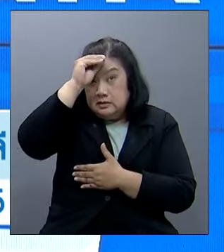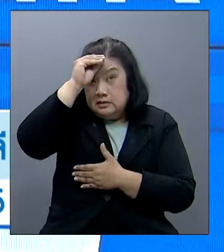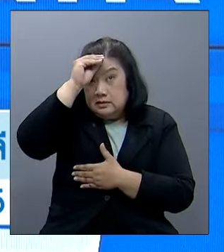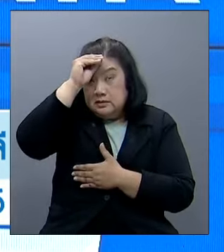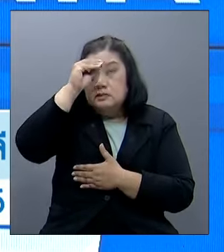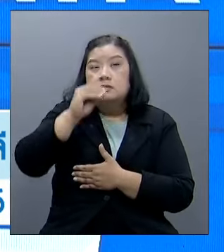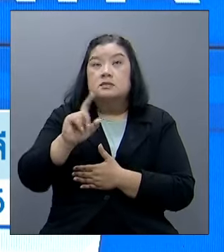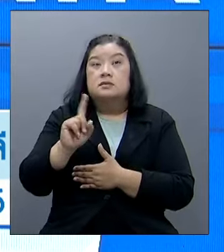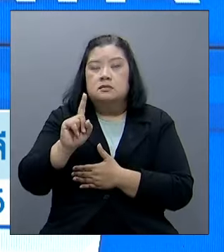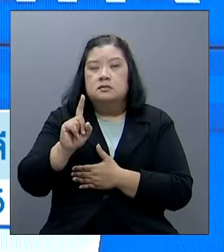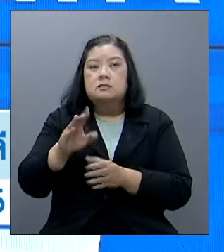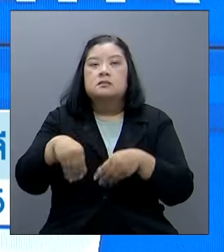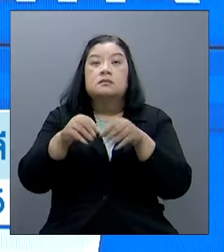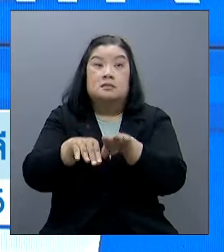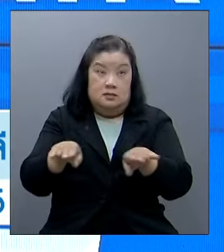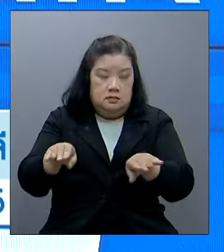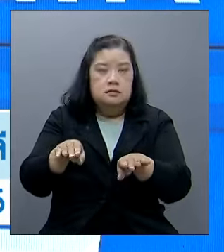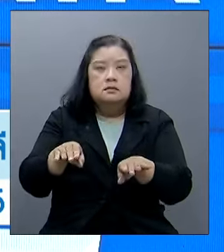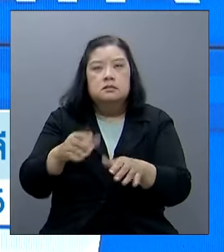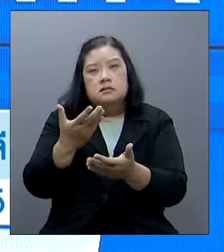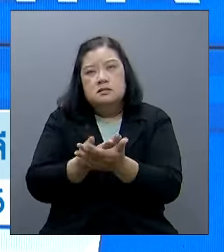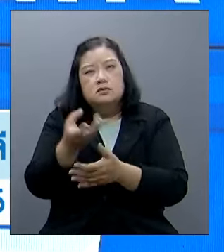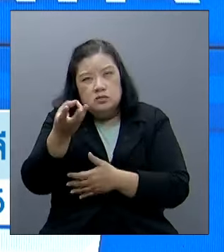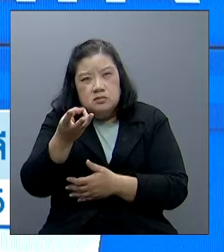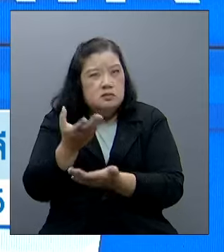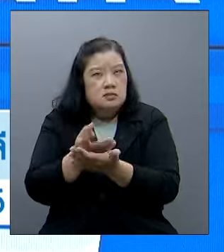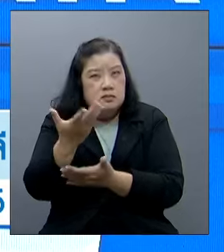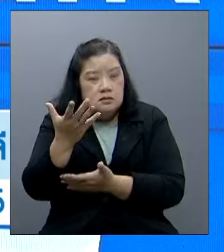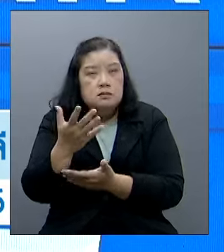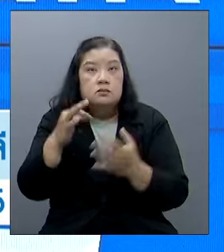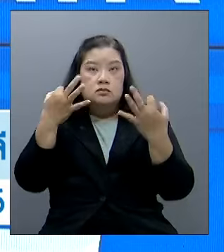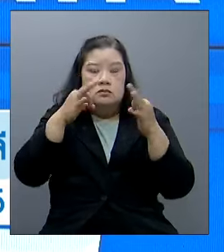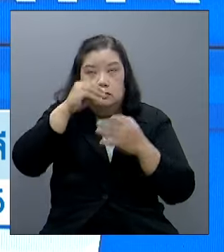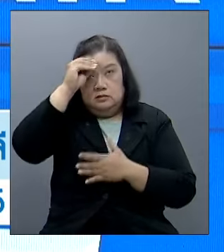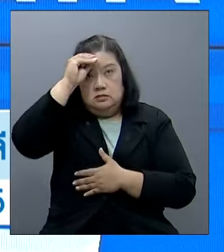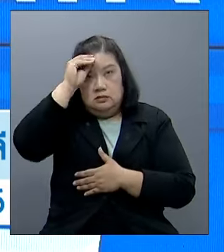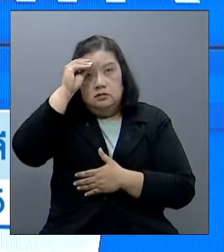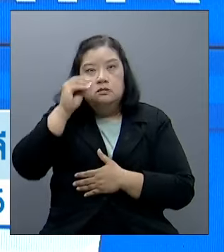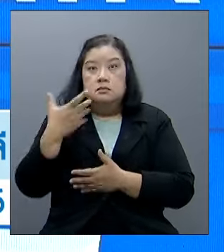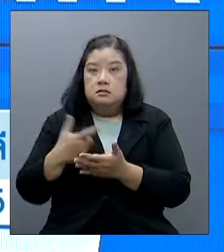ณผู้ชมสำหรับน้องๆที่ไม่ได้มีโอกาสหรือมีทุนทางด้านการศึกษาเรียนฟรีทั้งหมดไม่มี